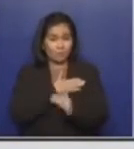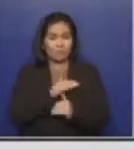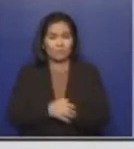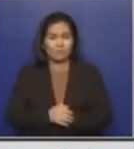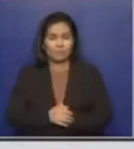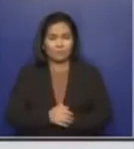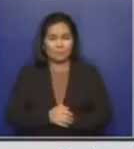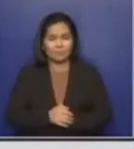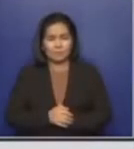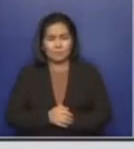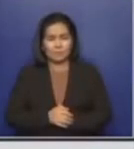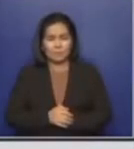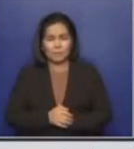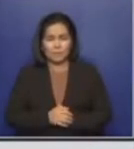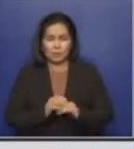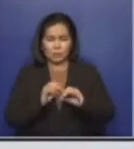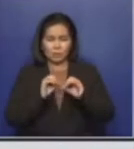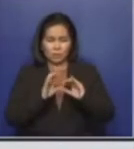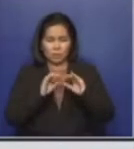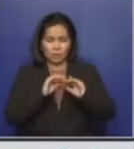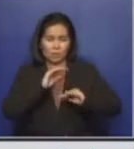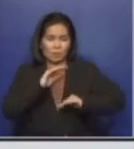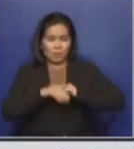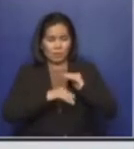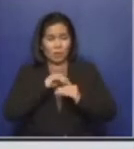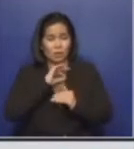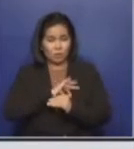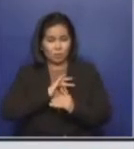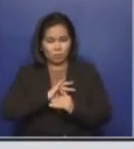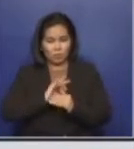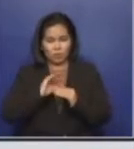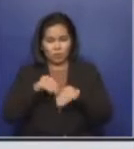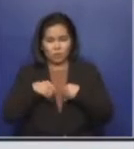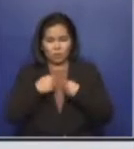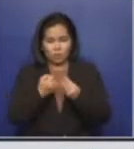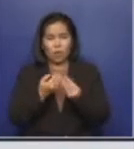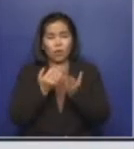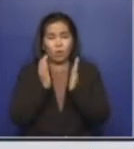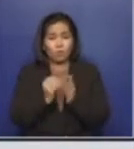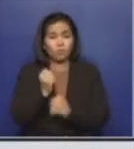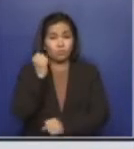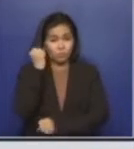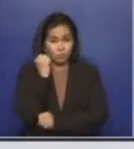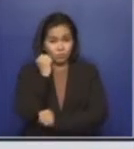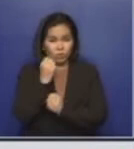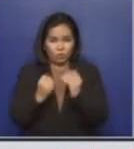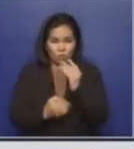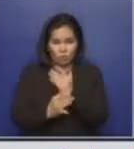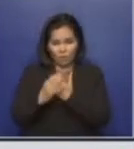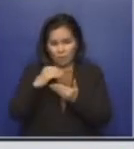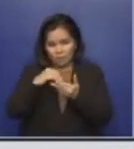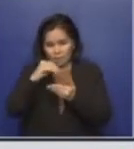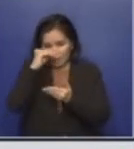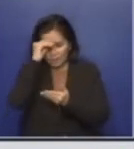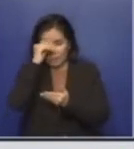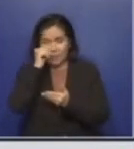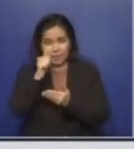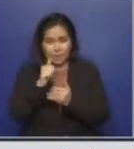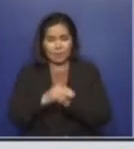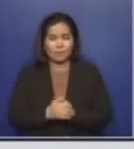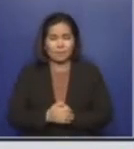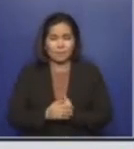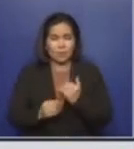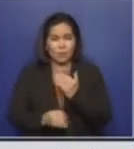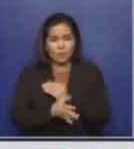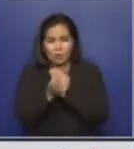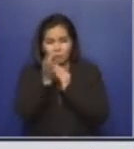เป็นที่จิตใจให้คนยากคนจนได้มีศึกษาเล่าเรียนได้มีโอกาสได้